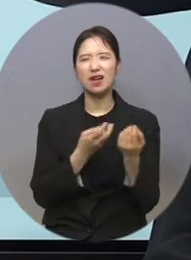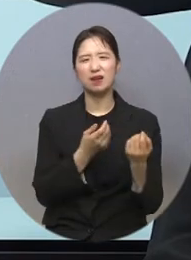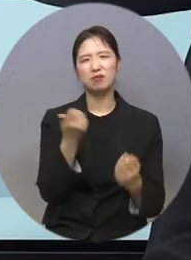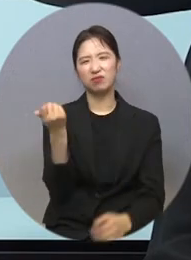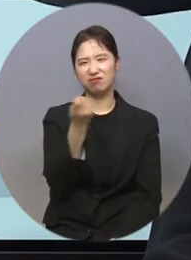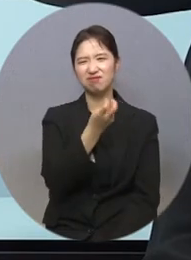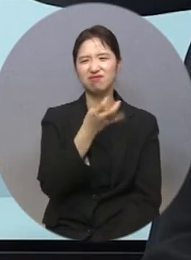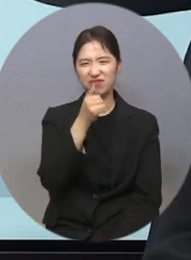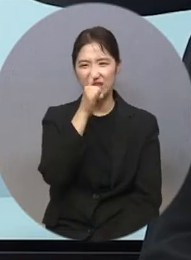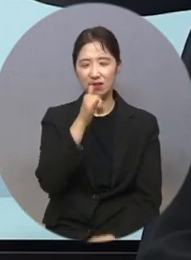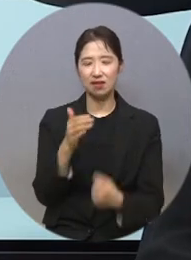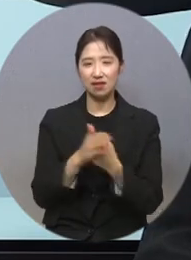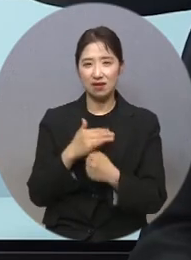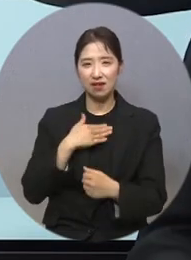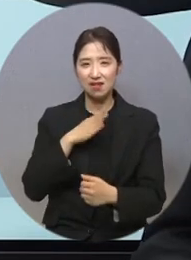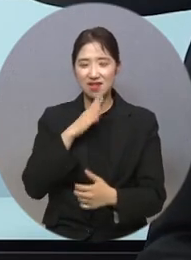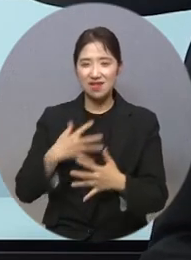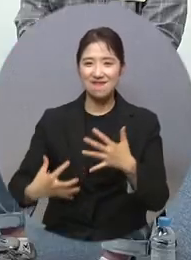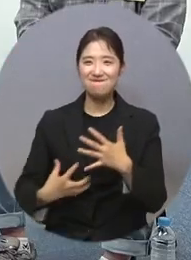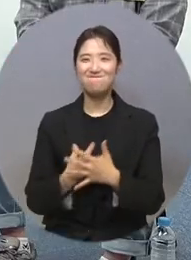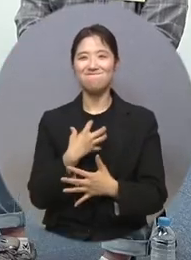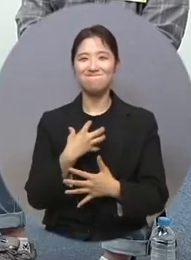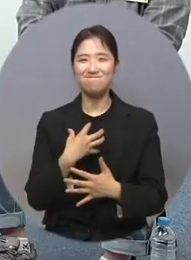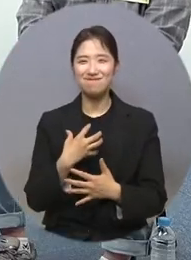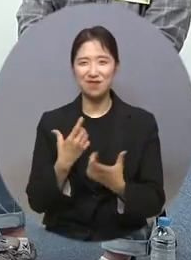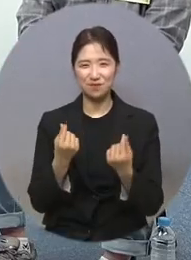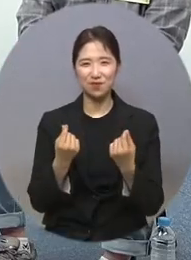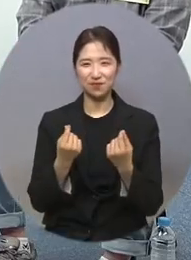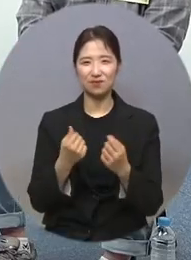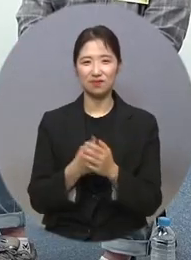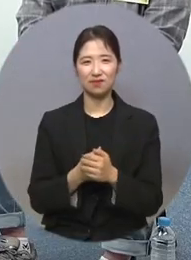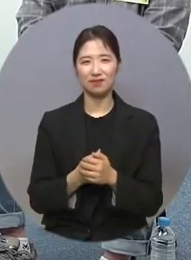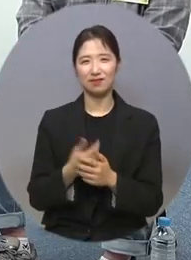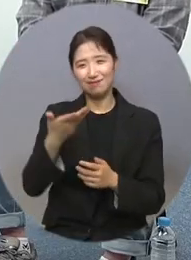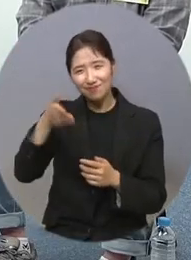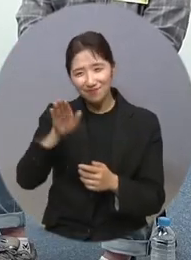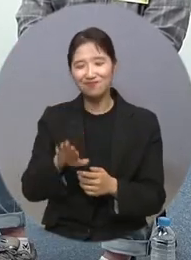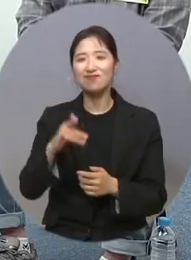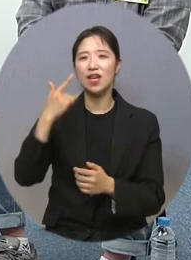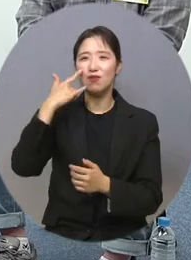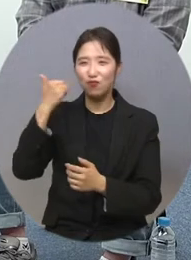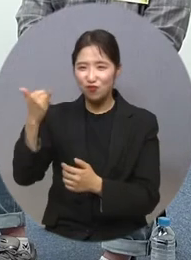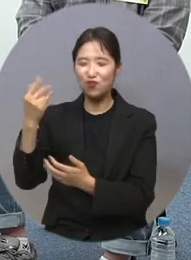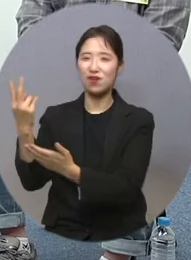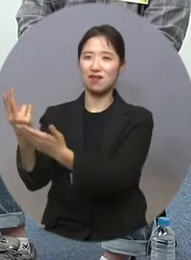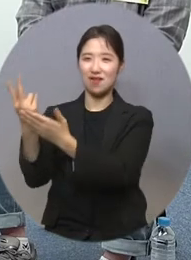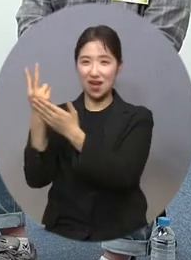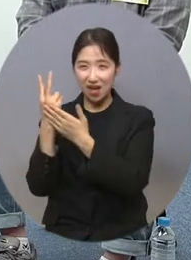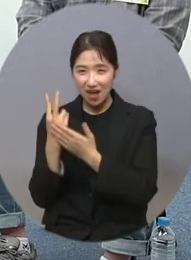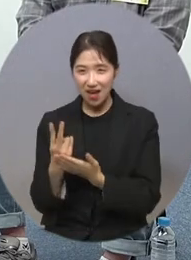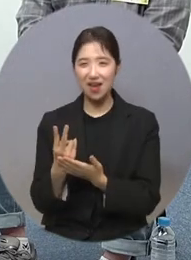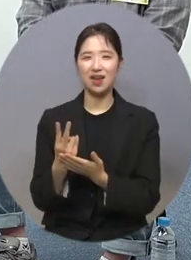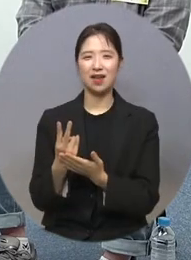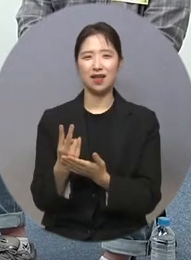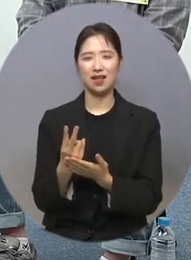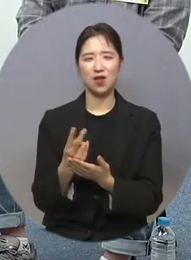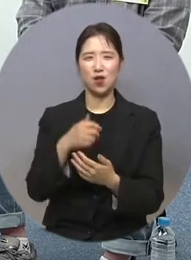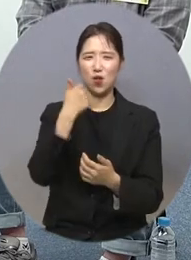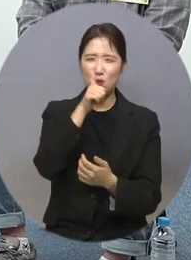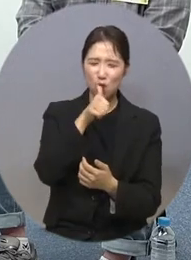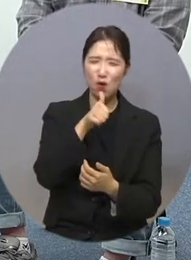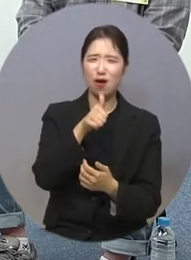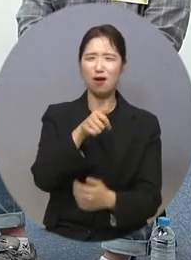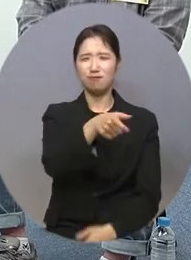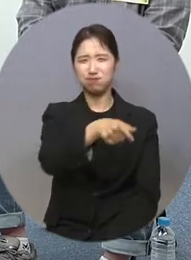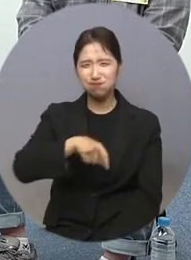저도 약간 울분이 막 올라왔었는데 그걸 또 우리 부모님을 또 모시고 와서 그걸 또